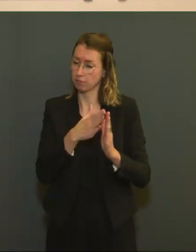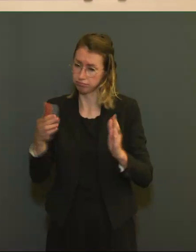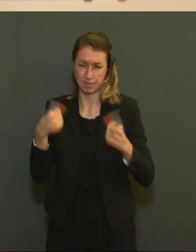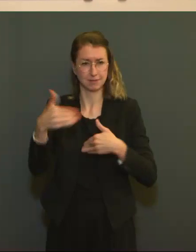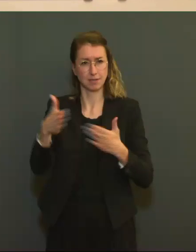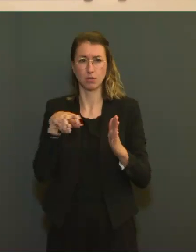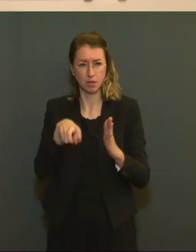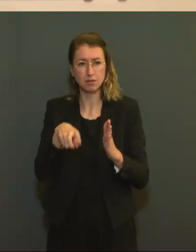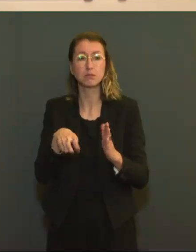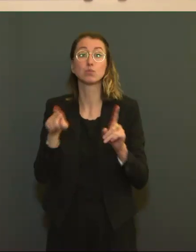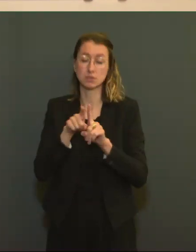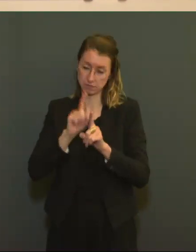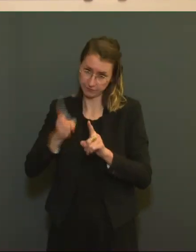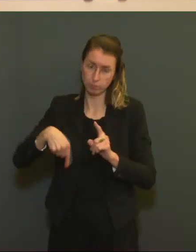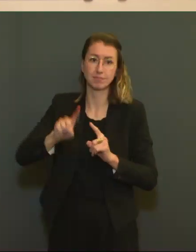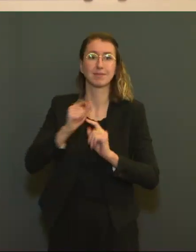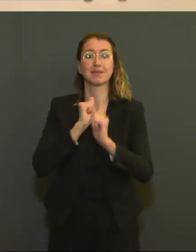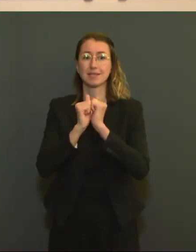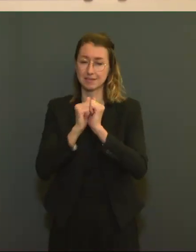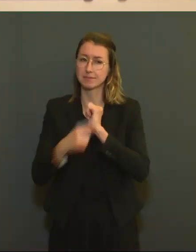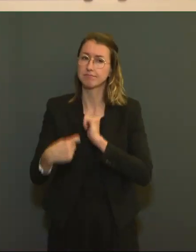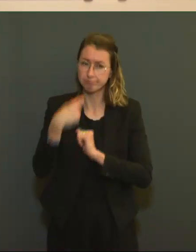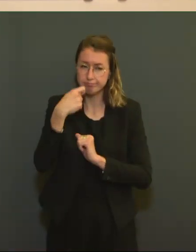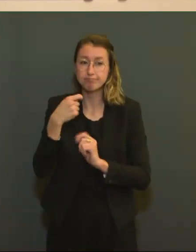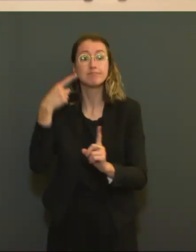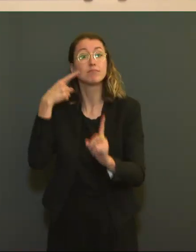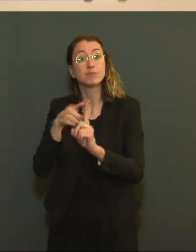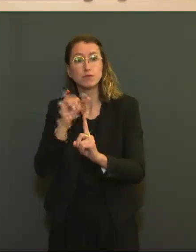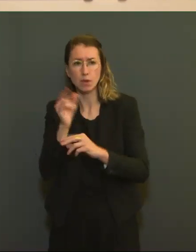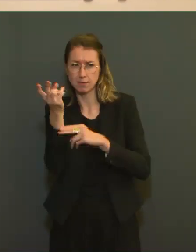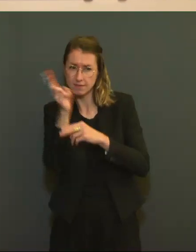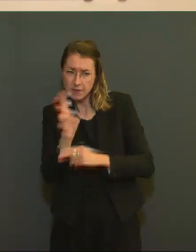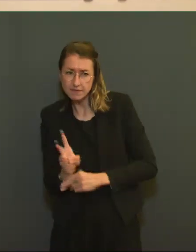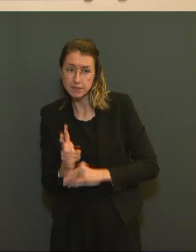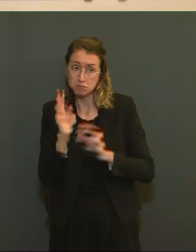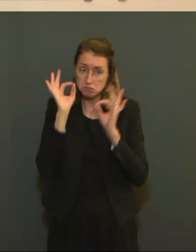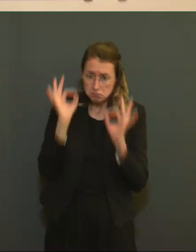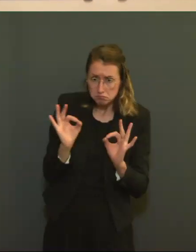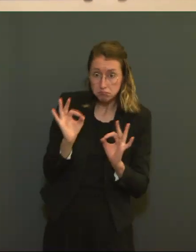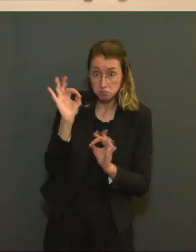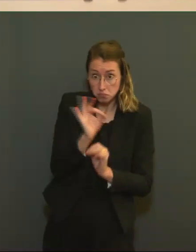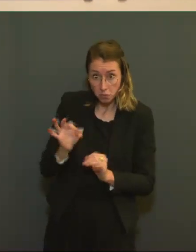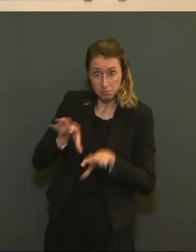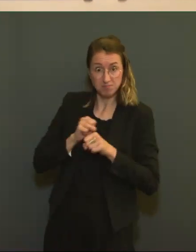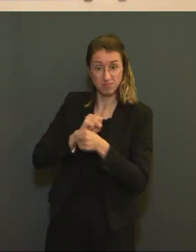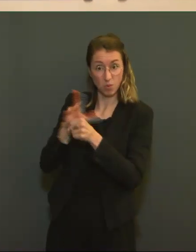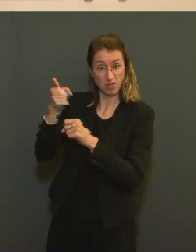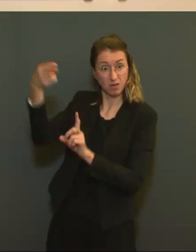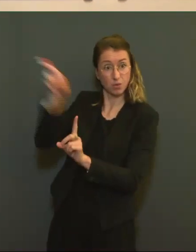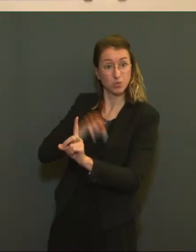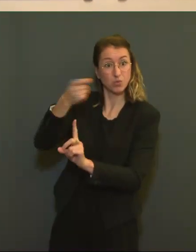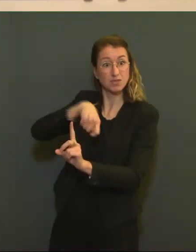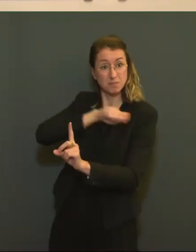un test de dépistage pour voir si vous êtes porteur du virus. Que signifie le rouge? Le